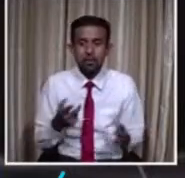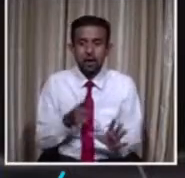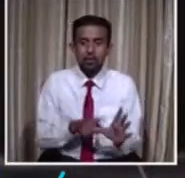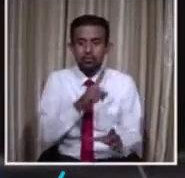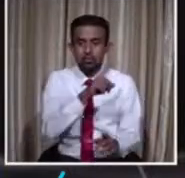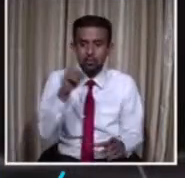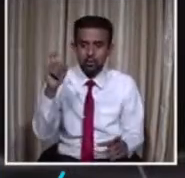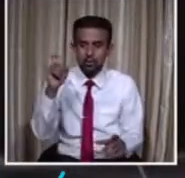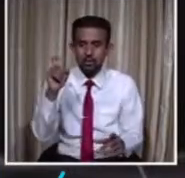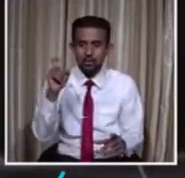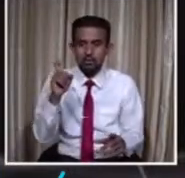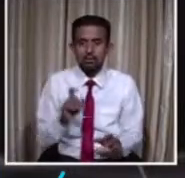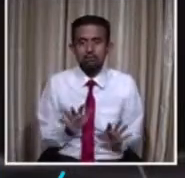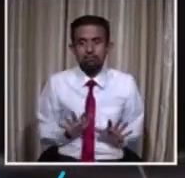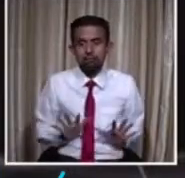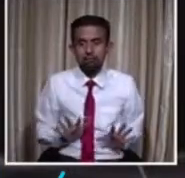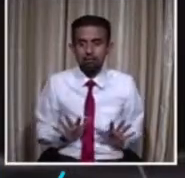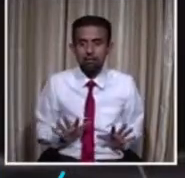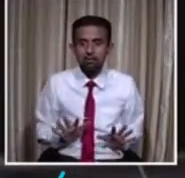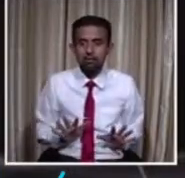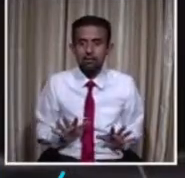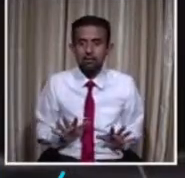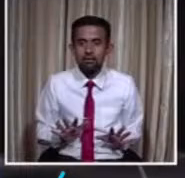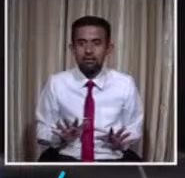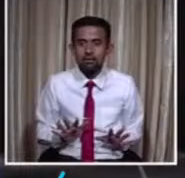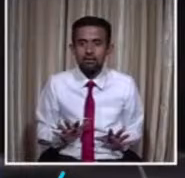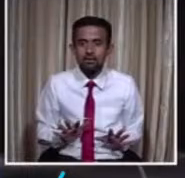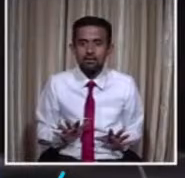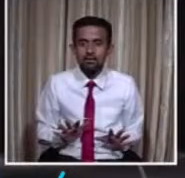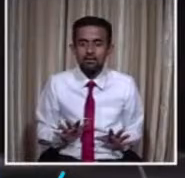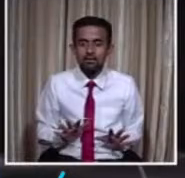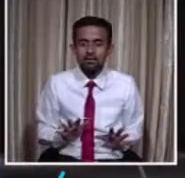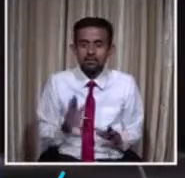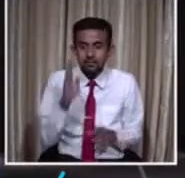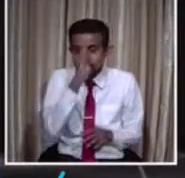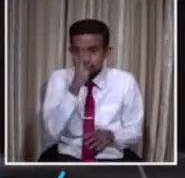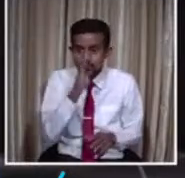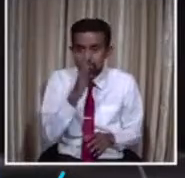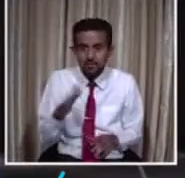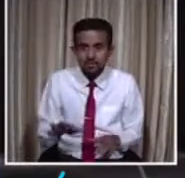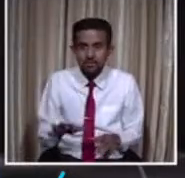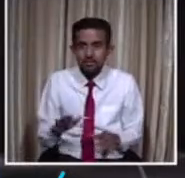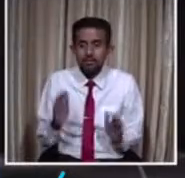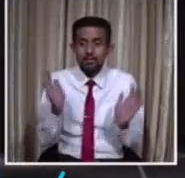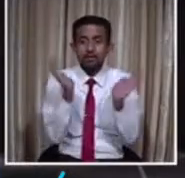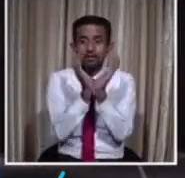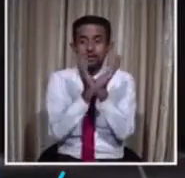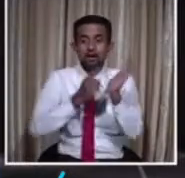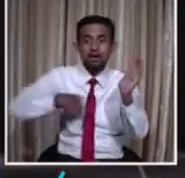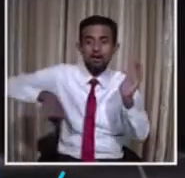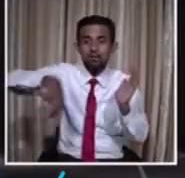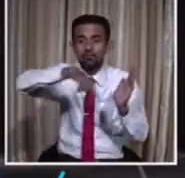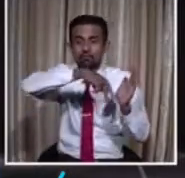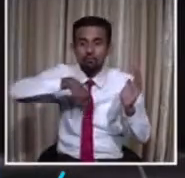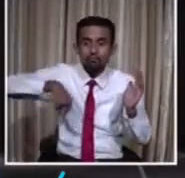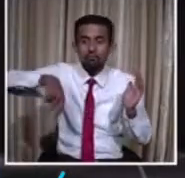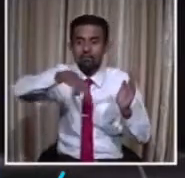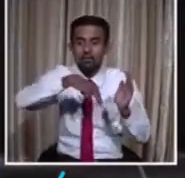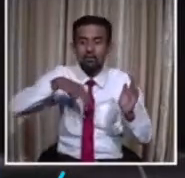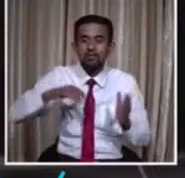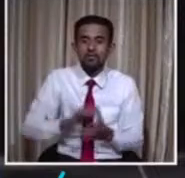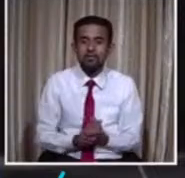kah marak itu terkikar gangga ini la, ni ang hangi mutang ini la, ara gahwate mal gahwate kerik kerik